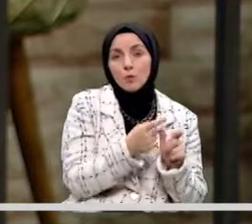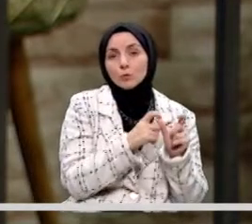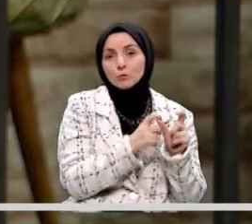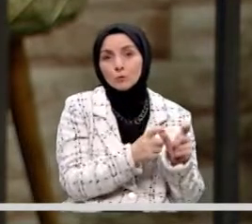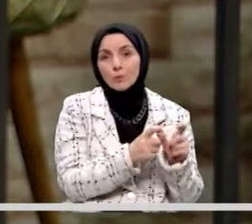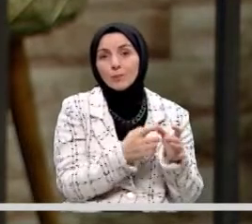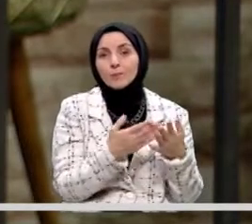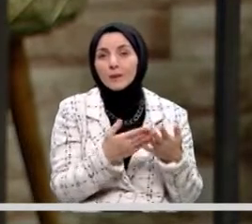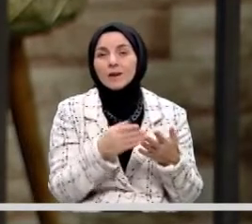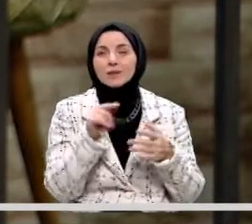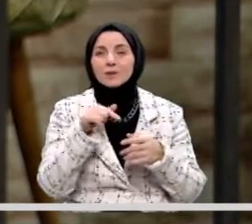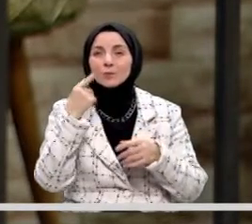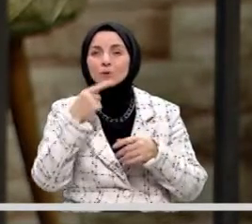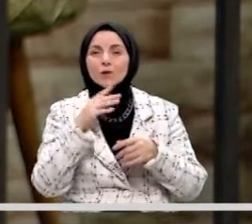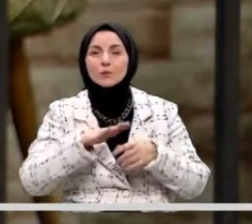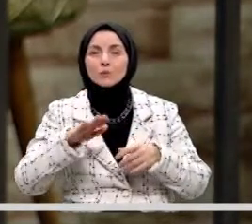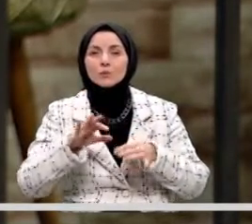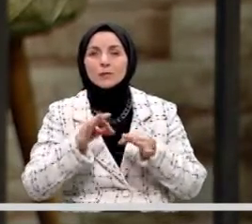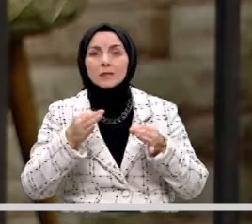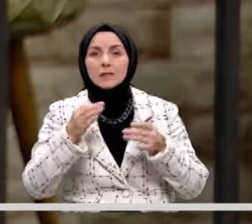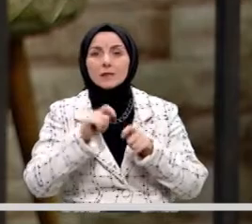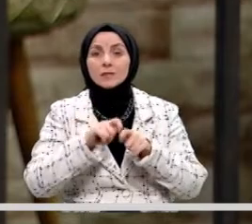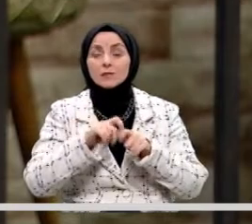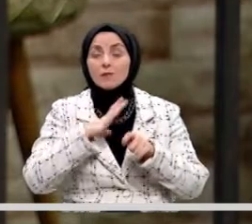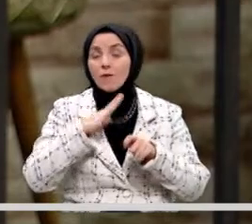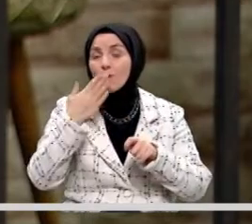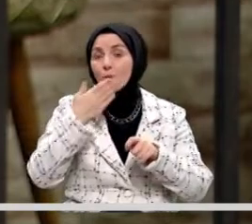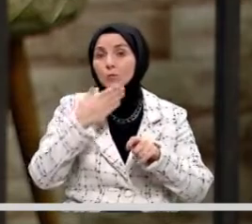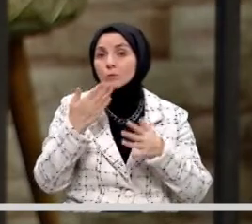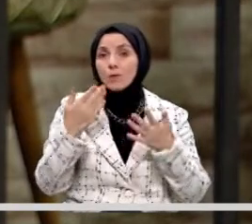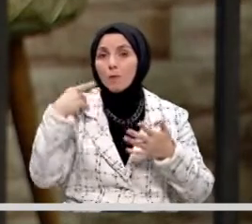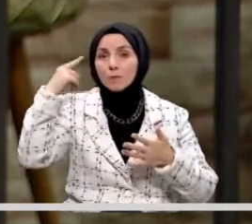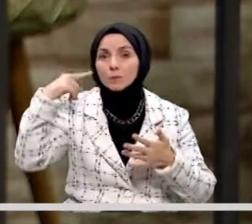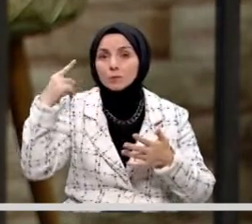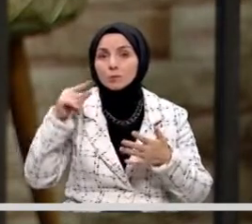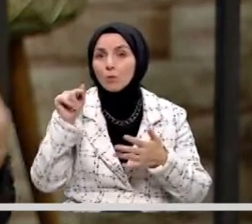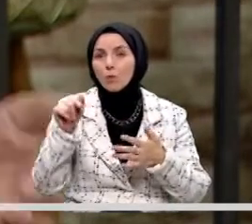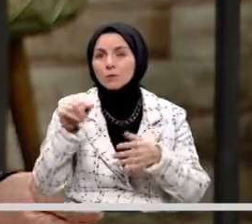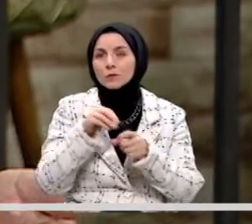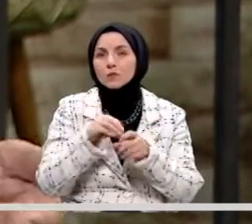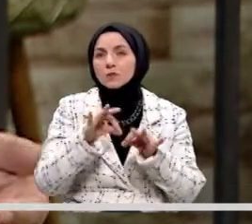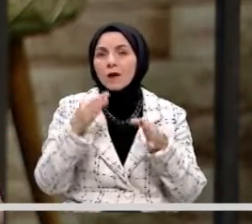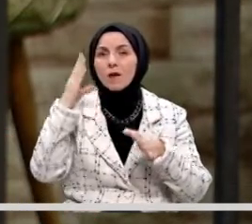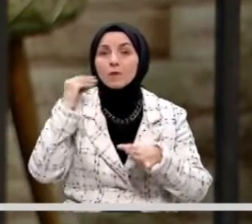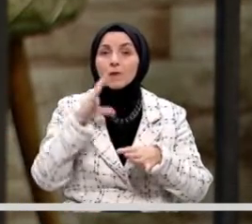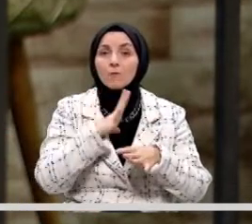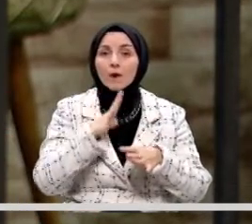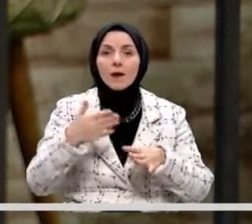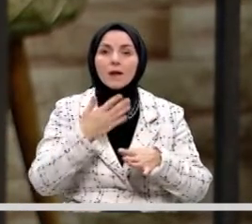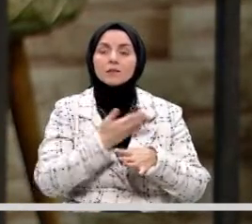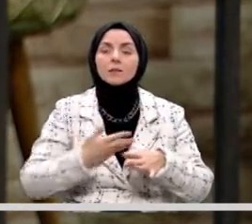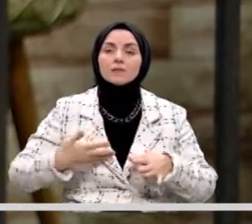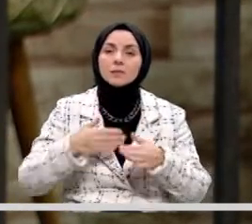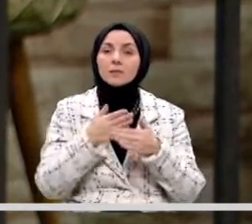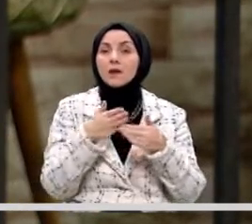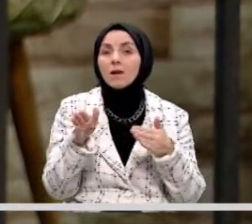Dünyası değişim ya sizin çocuk ne işi var okulda ne yapsın Allah aşkına bir düşün yani onun için ne anlamı var En sevdiğimden ayrılıp da yani